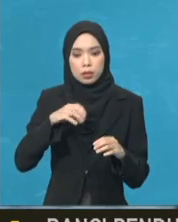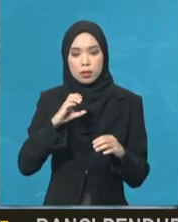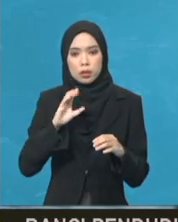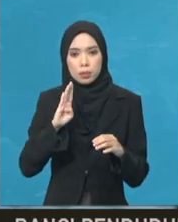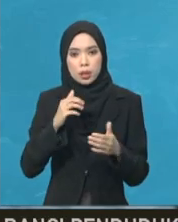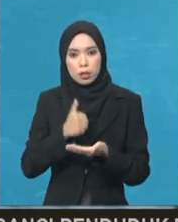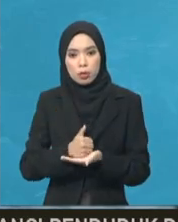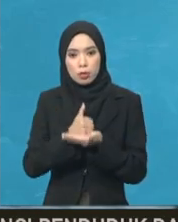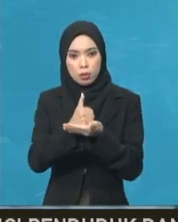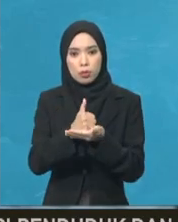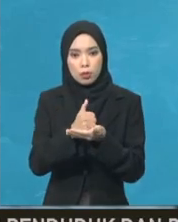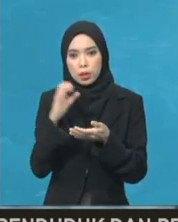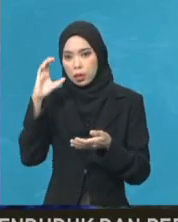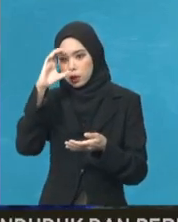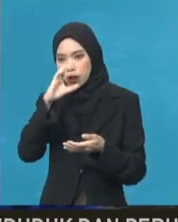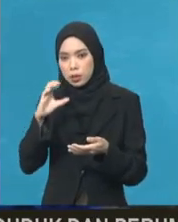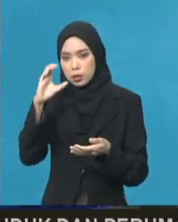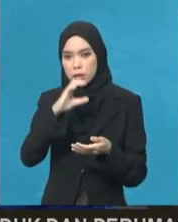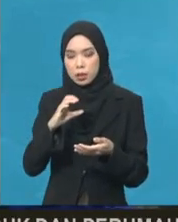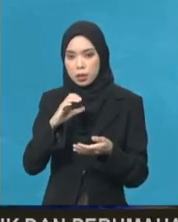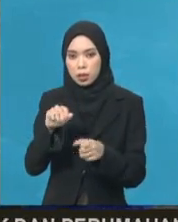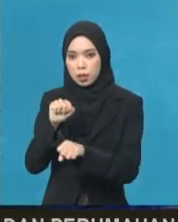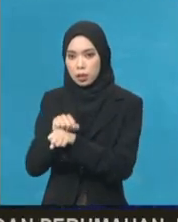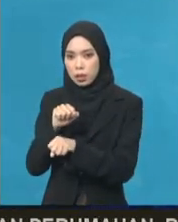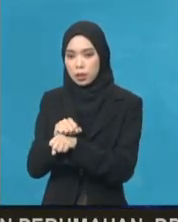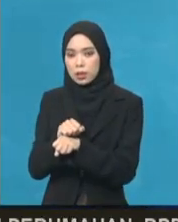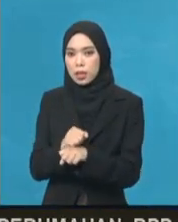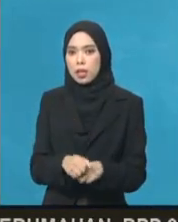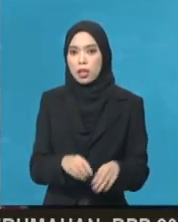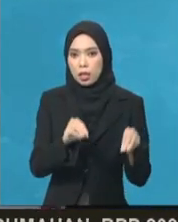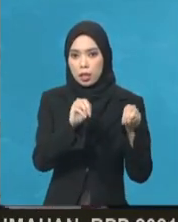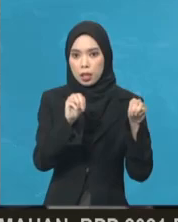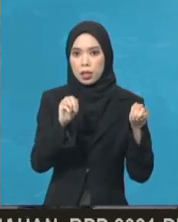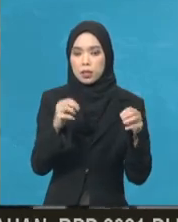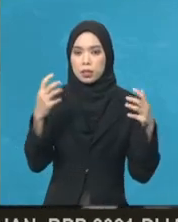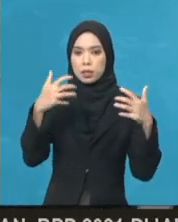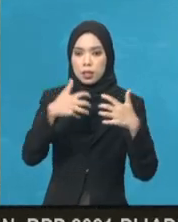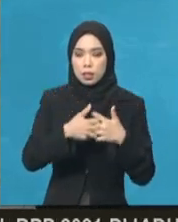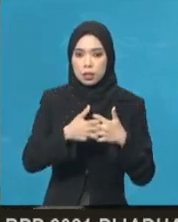ada yang sesuai untuk Nikita yang boleh di sekitar Jawa ikut awak interiornya